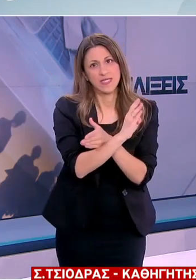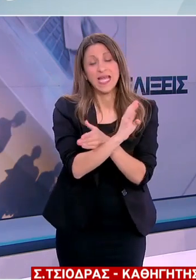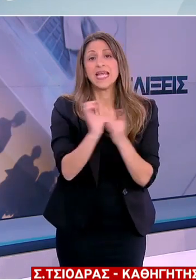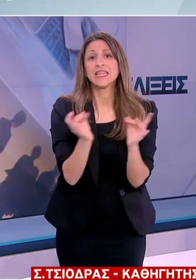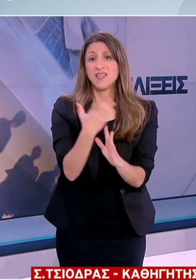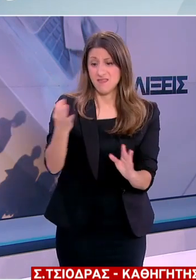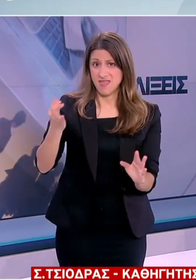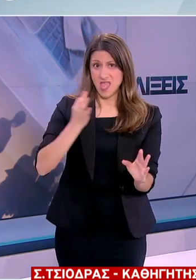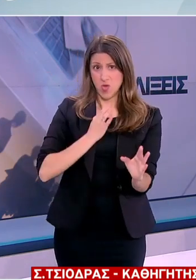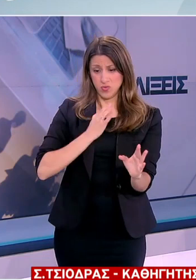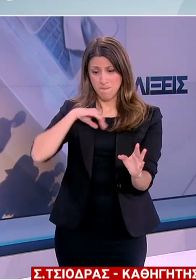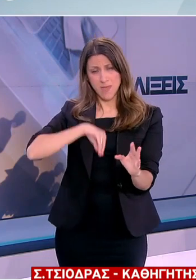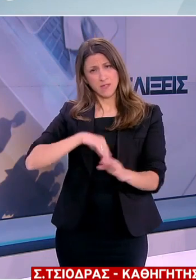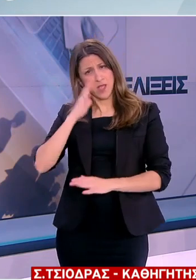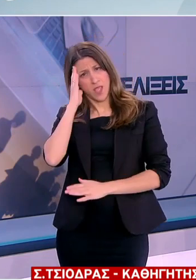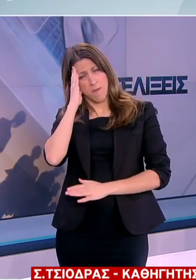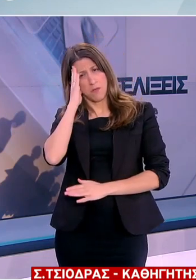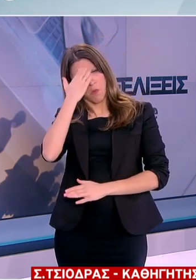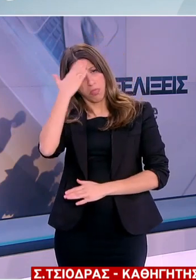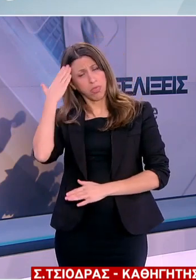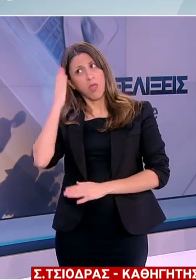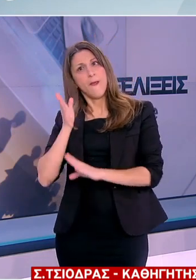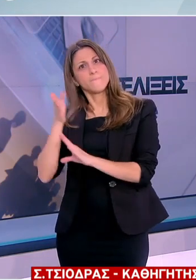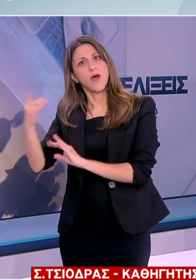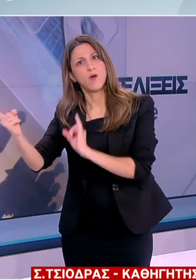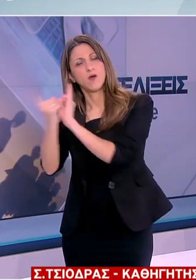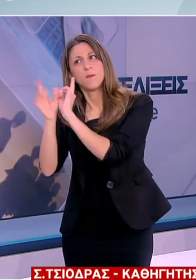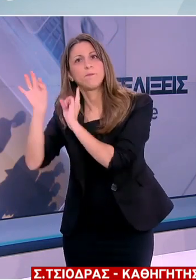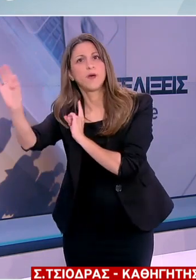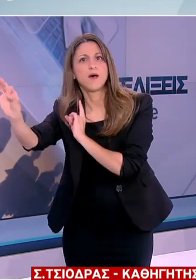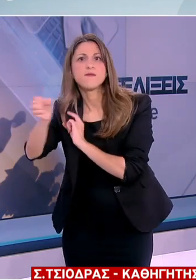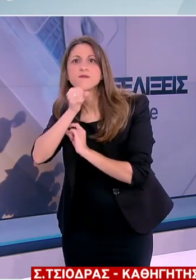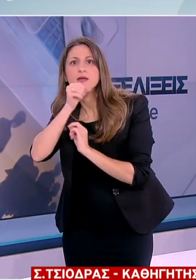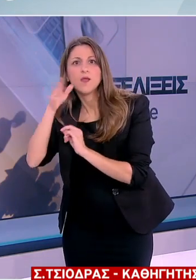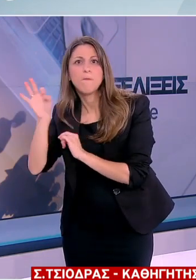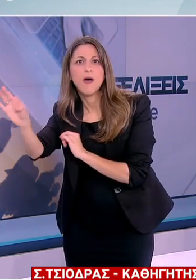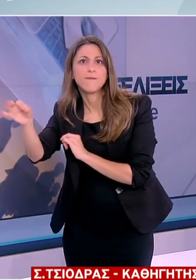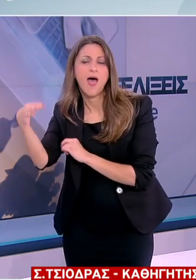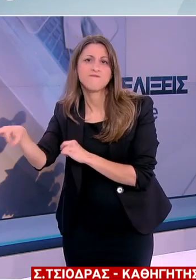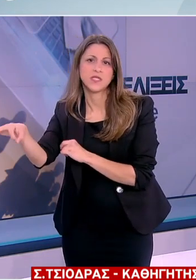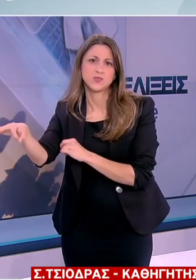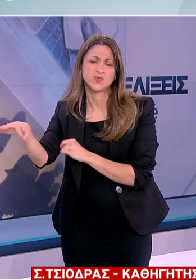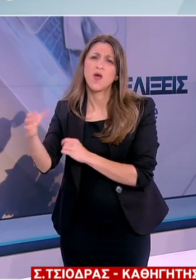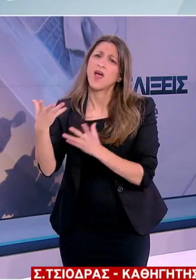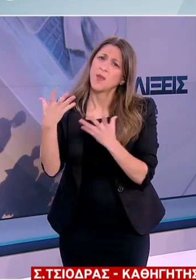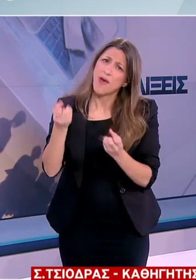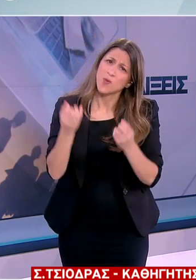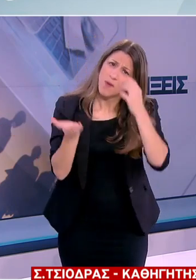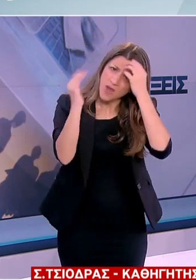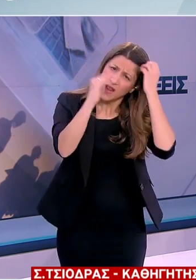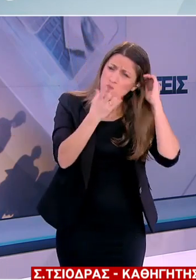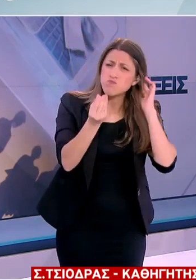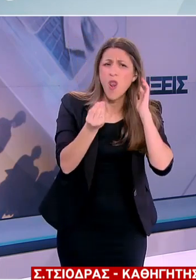είσαι φορέας του ιού και να του μεταδώσεις τον ιό. Έχω παραδείγματα τις περασμένες μέρες και μάλιστα και μέσα στην